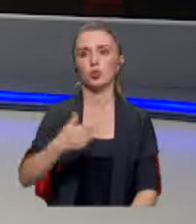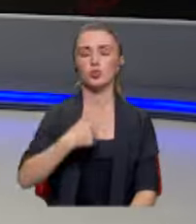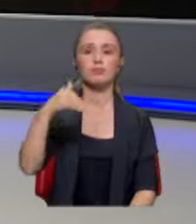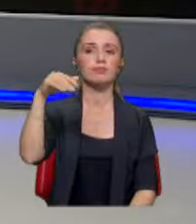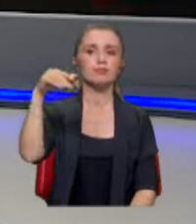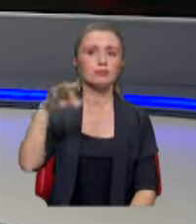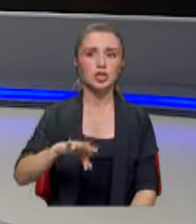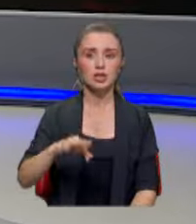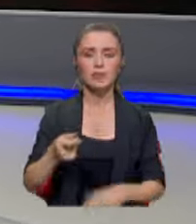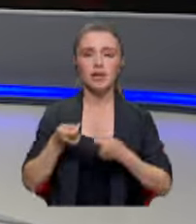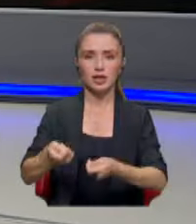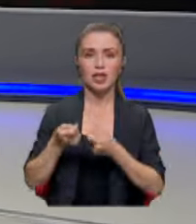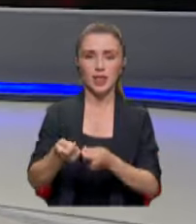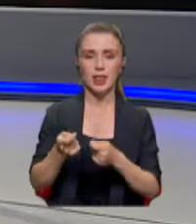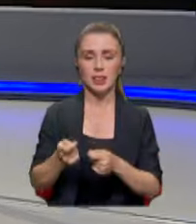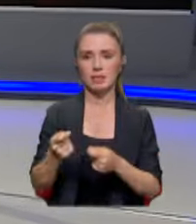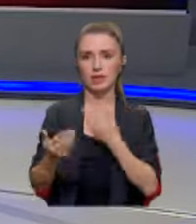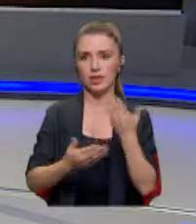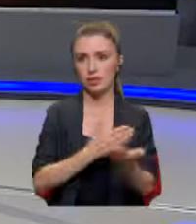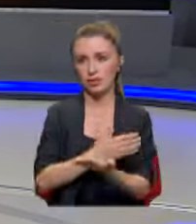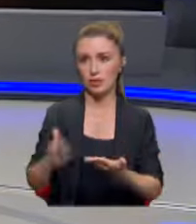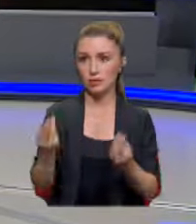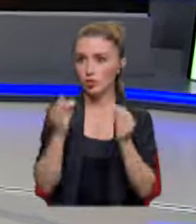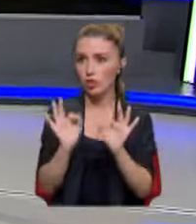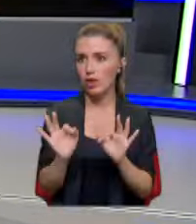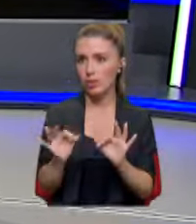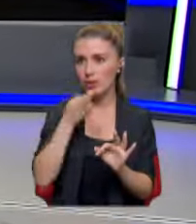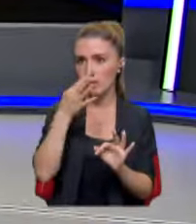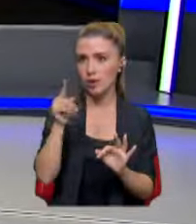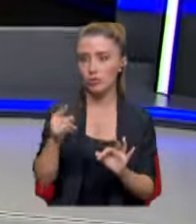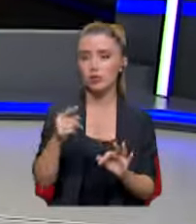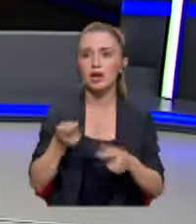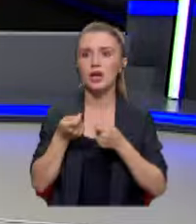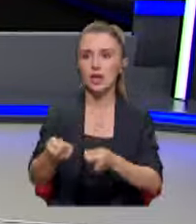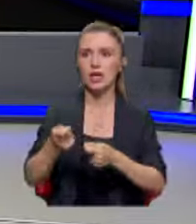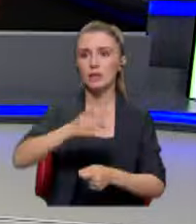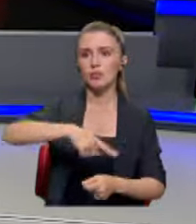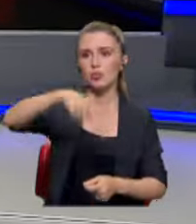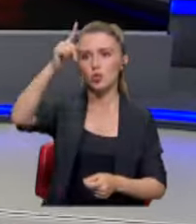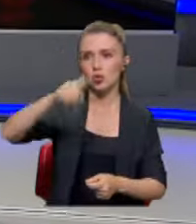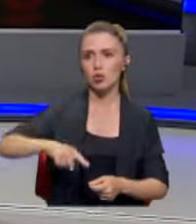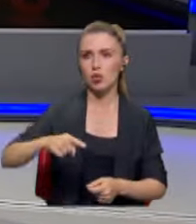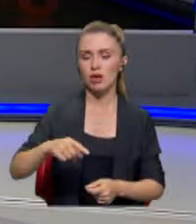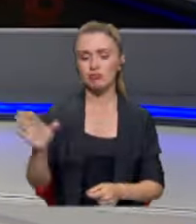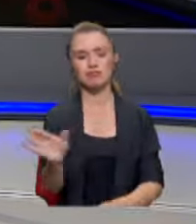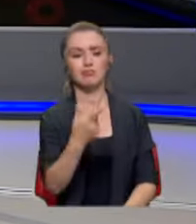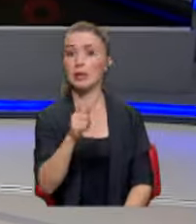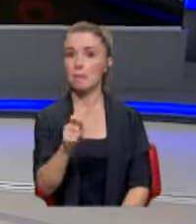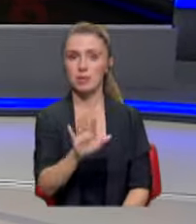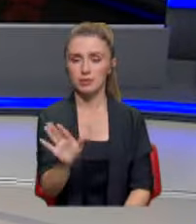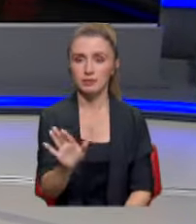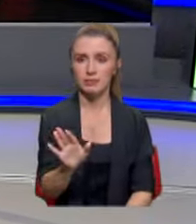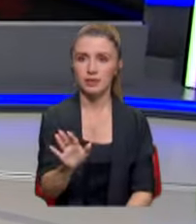Şimdi eğitim gündemine devam edelim çünkü son derece önemli bir hadise bu. Yani eğitim gündemini böyle şey yapmayalım, böyle boş vermeyelim yani.